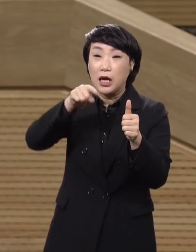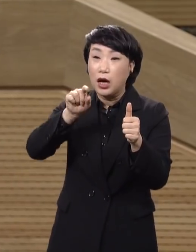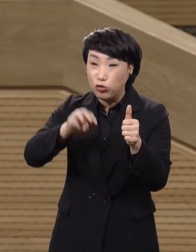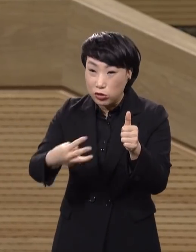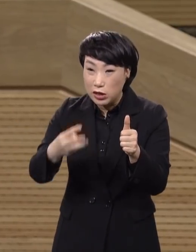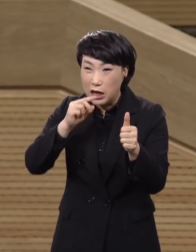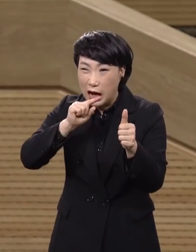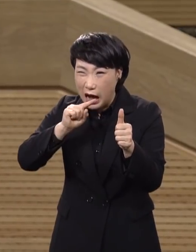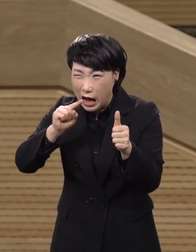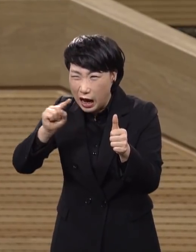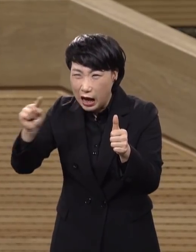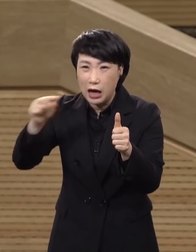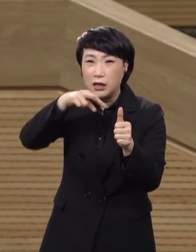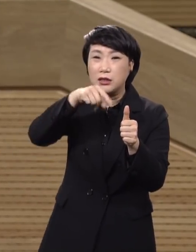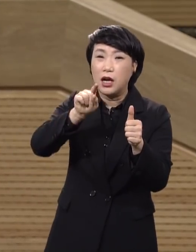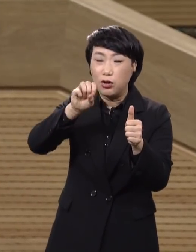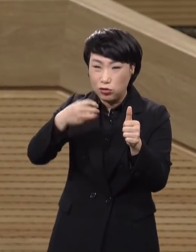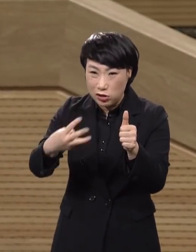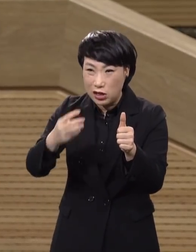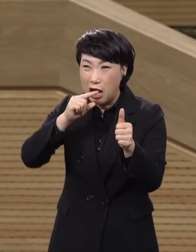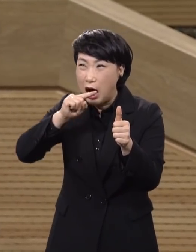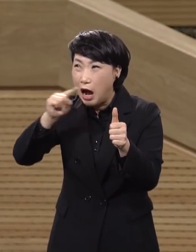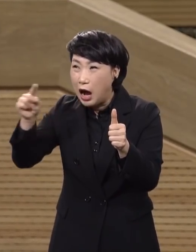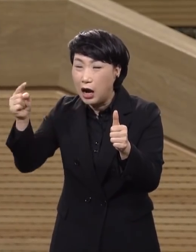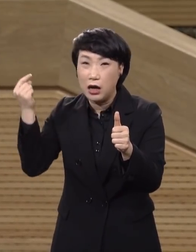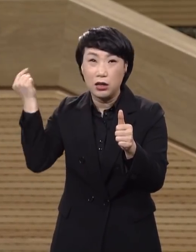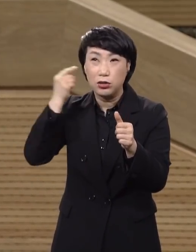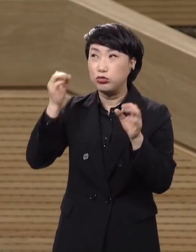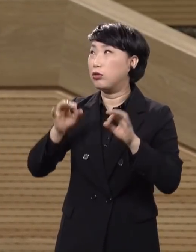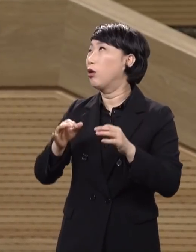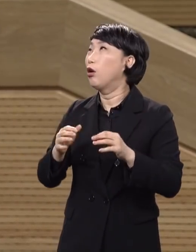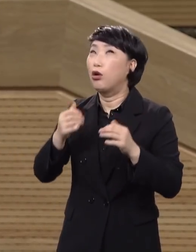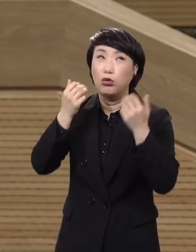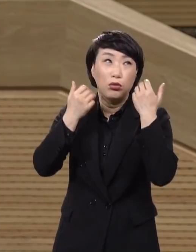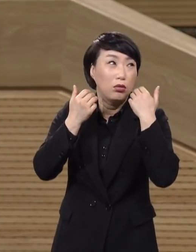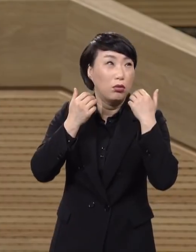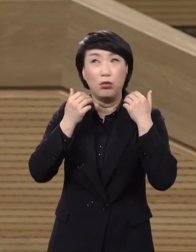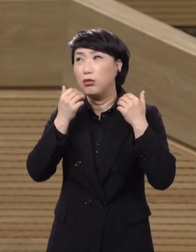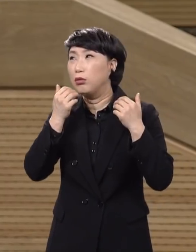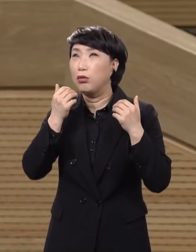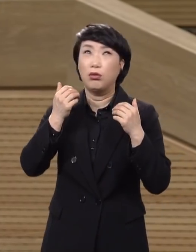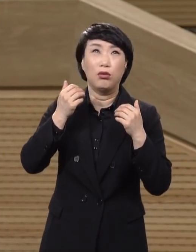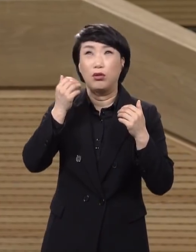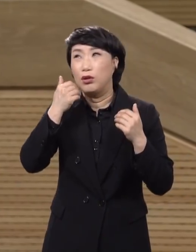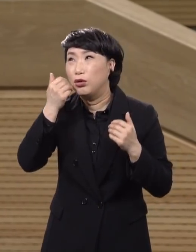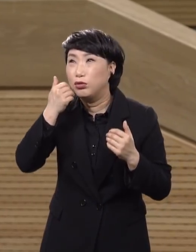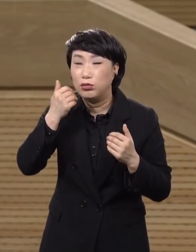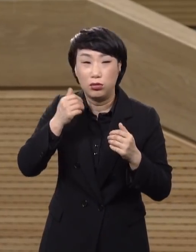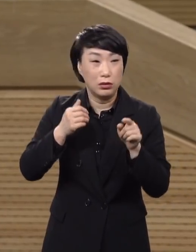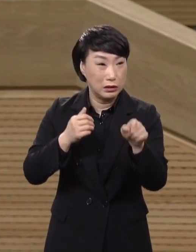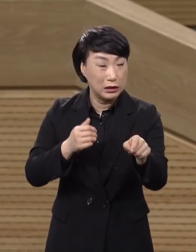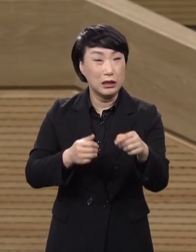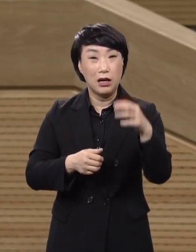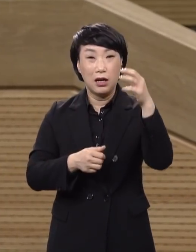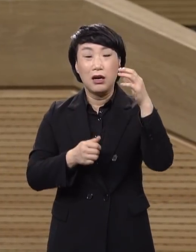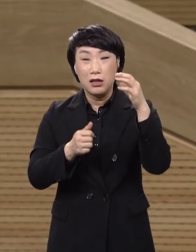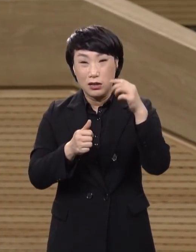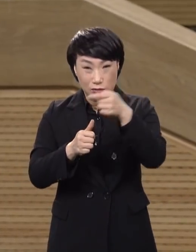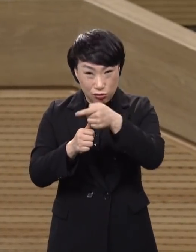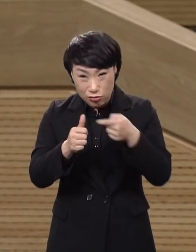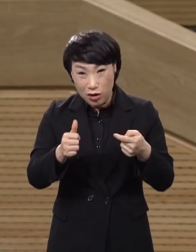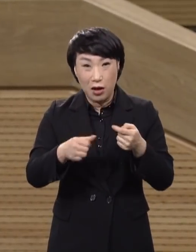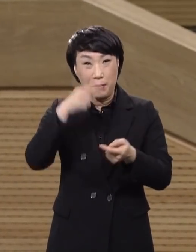사울아 사울아 들리는 순간, 당신이 니시옵니까? 네가 그렇게